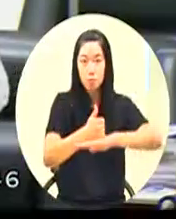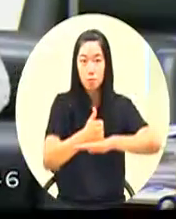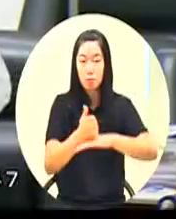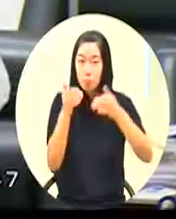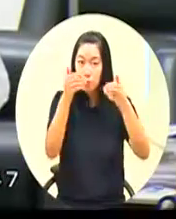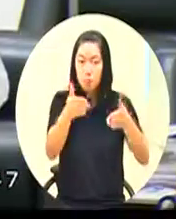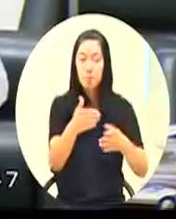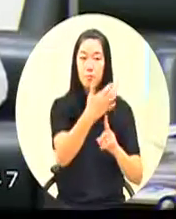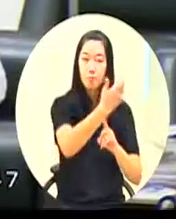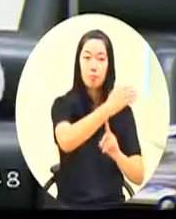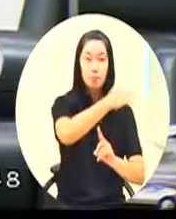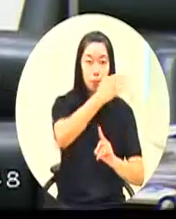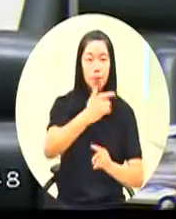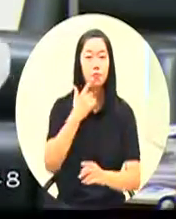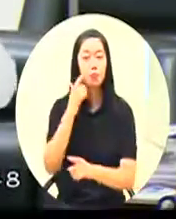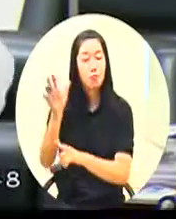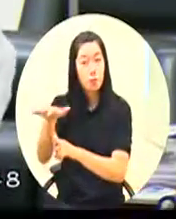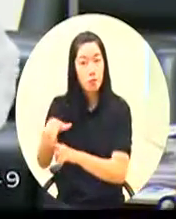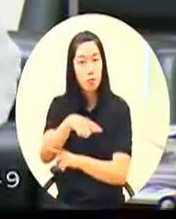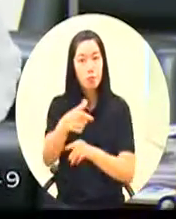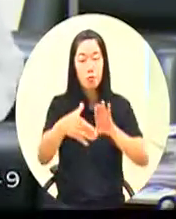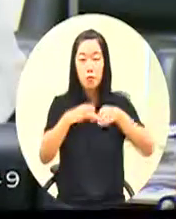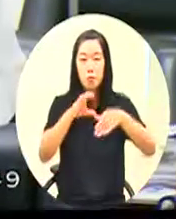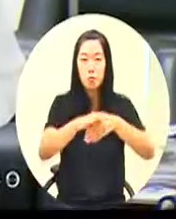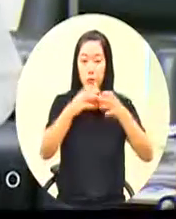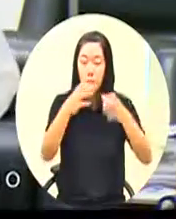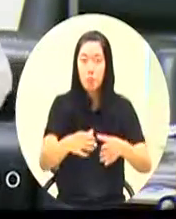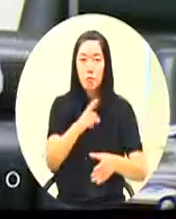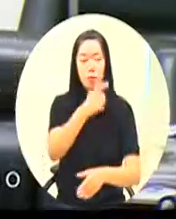啊， 嗯， 好，文化建设你有什么构想？